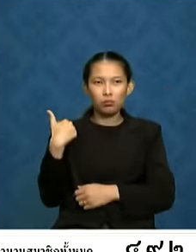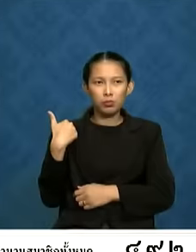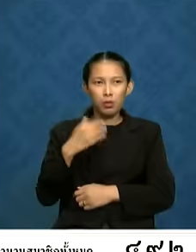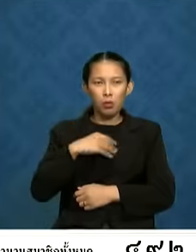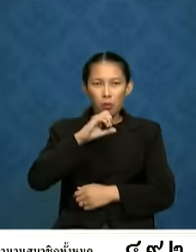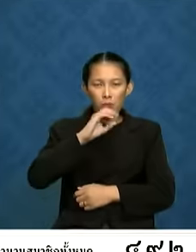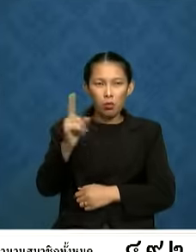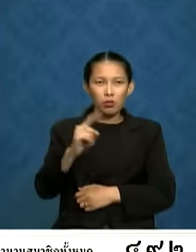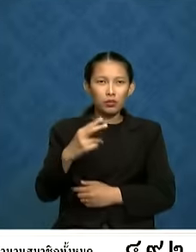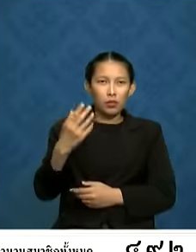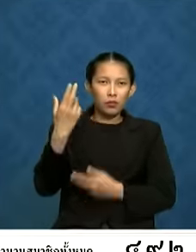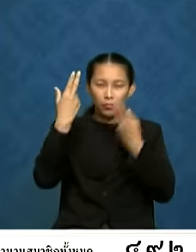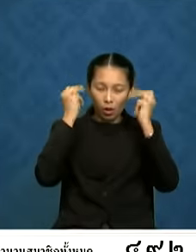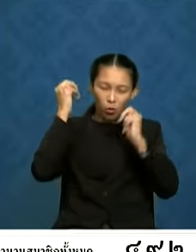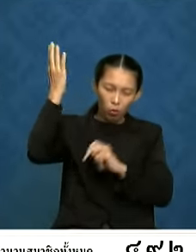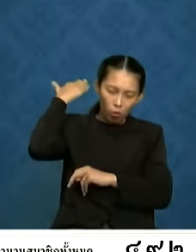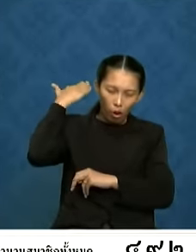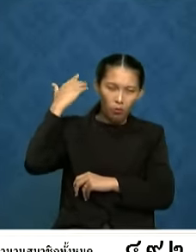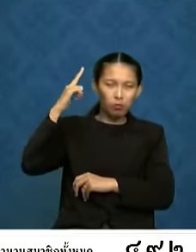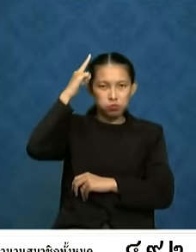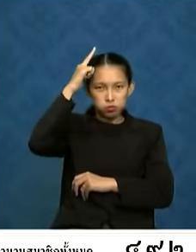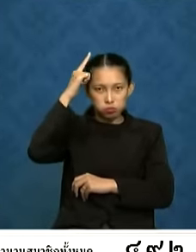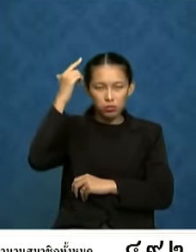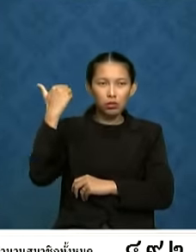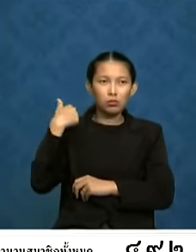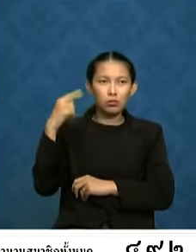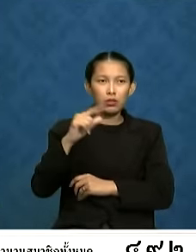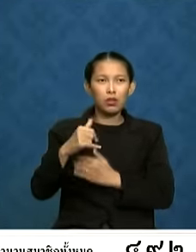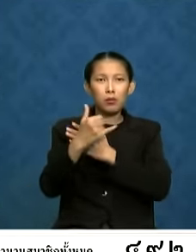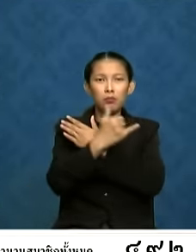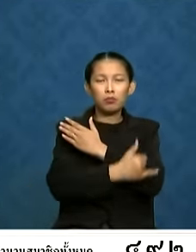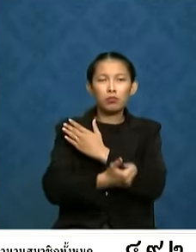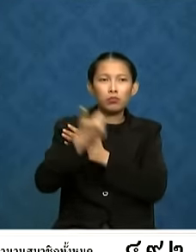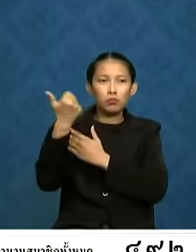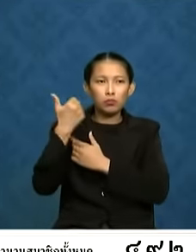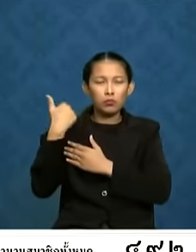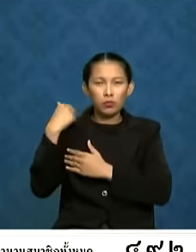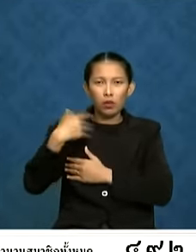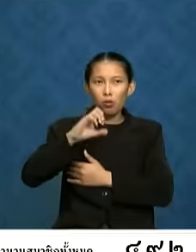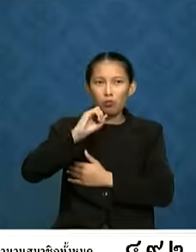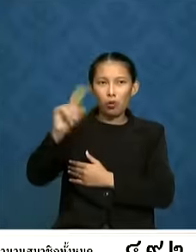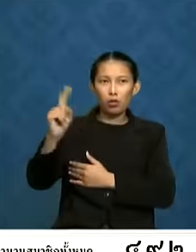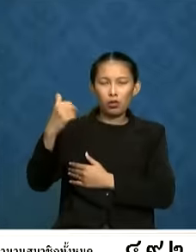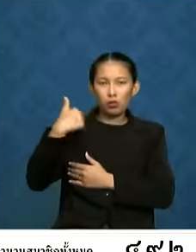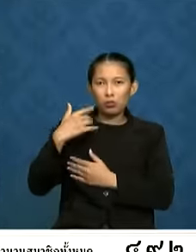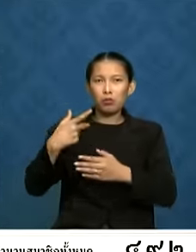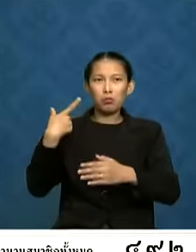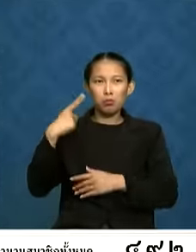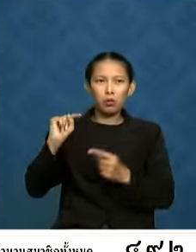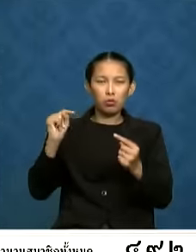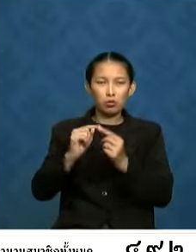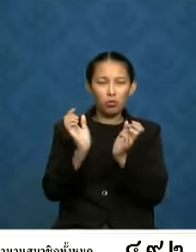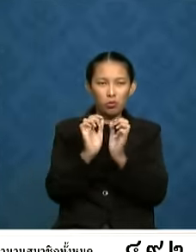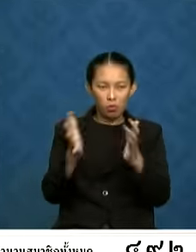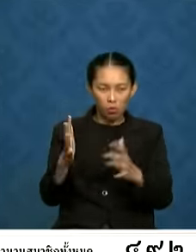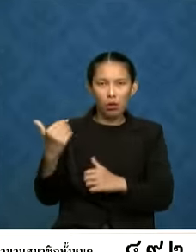ว่าอดีตท่านอดีตนายกรัฐมนตรีท่านทักษิณชินวัตรเนี่ยอยู่ต่างประเทศฮะแล้วก็มีข้อกล่าวหาว่าท่านจะได้รับประโยชน์ในเรื่องของการนิรโทษกรรม